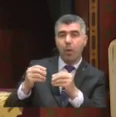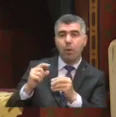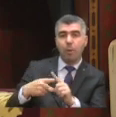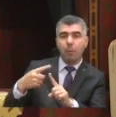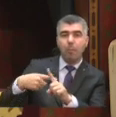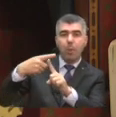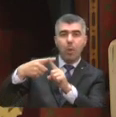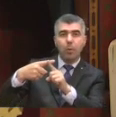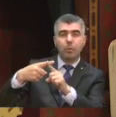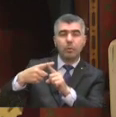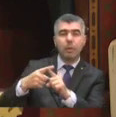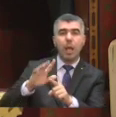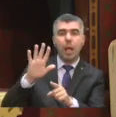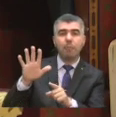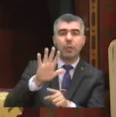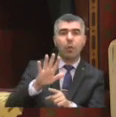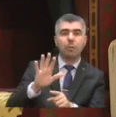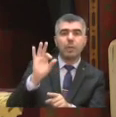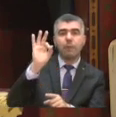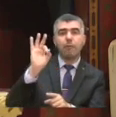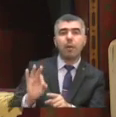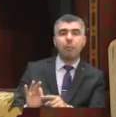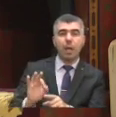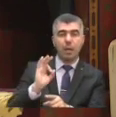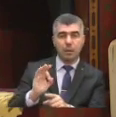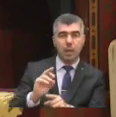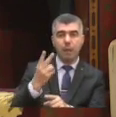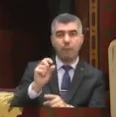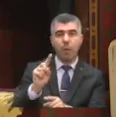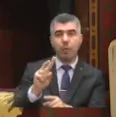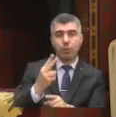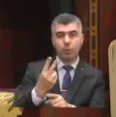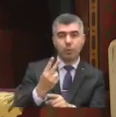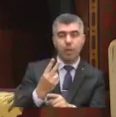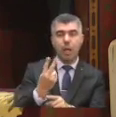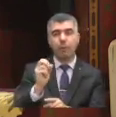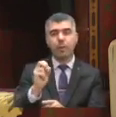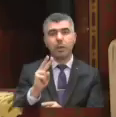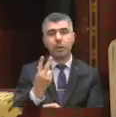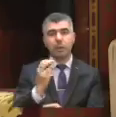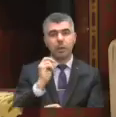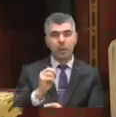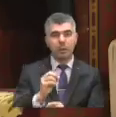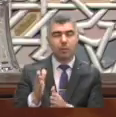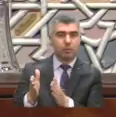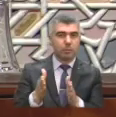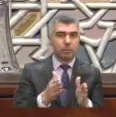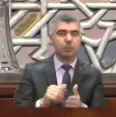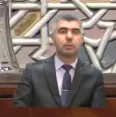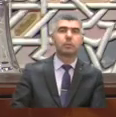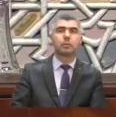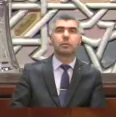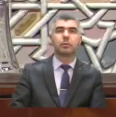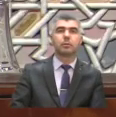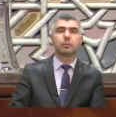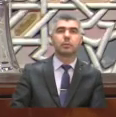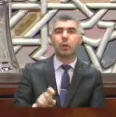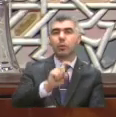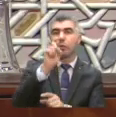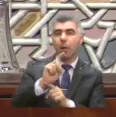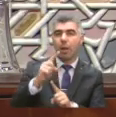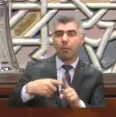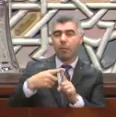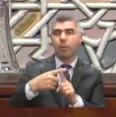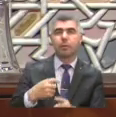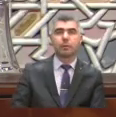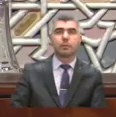ارتفعت ب 55% من 2021 2022. وشكرا. هل هناك من تعقيب اضافي؟